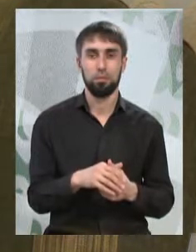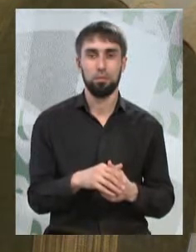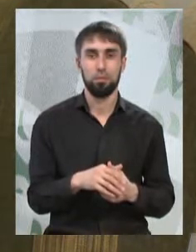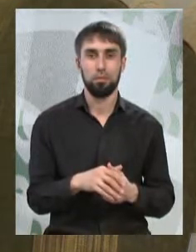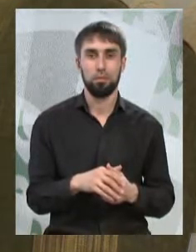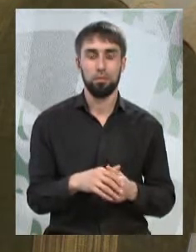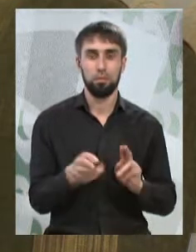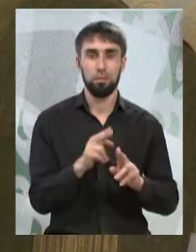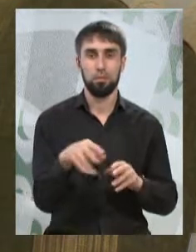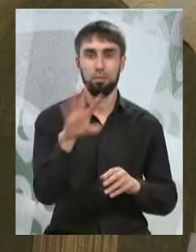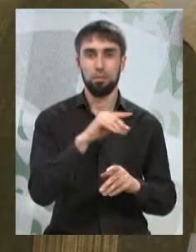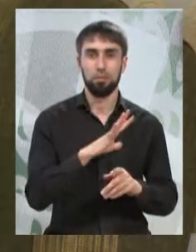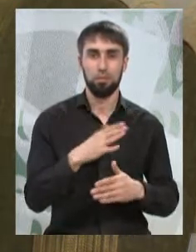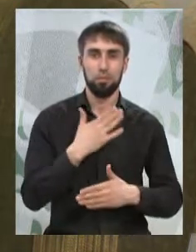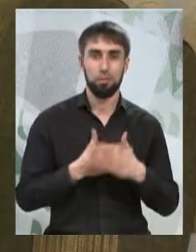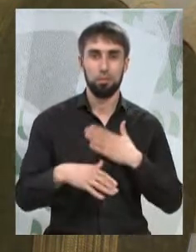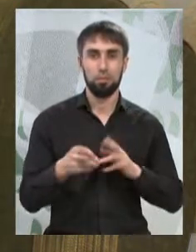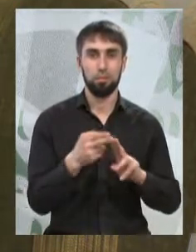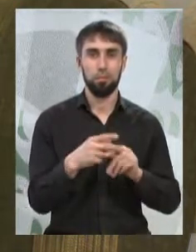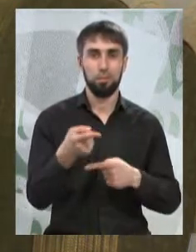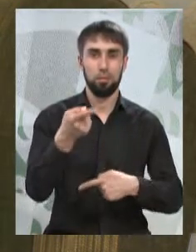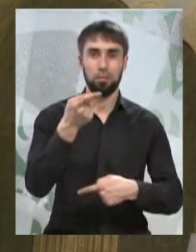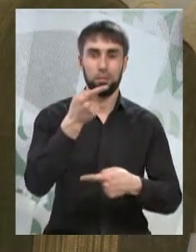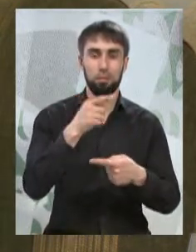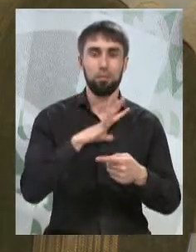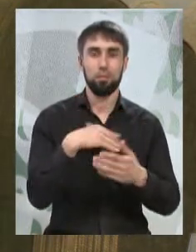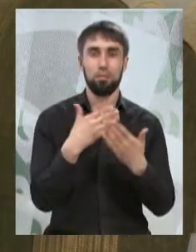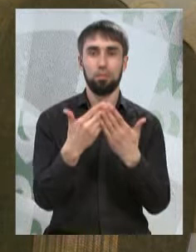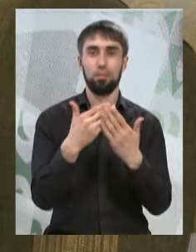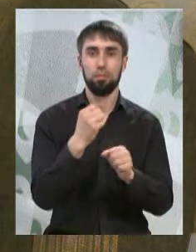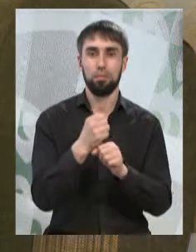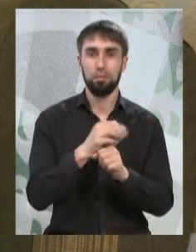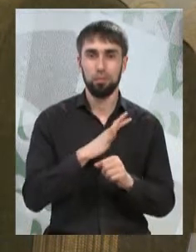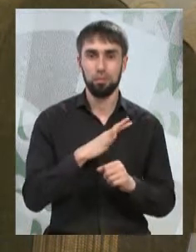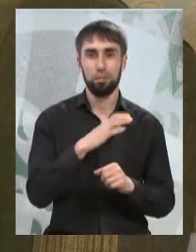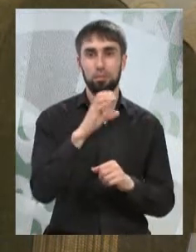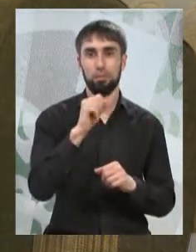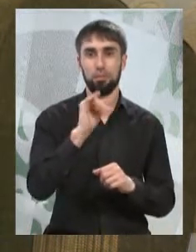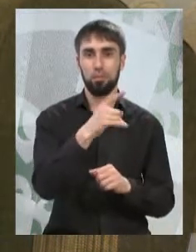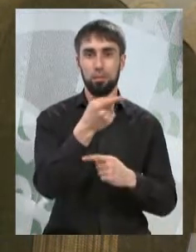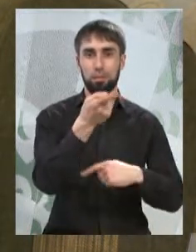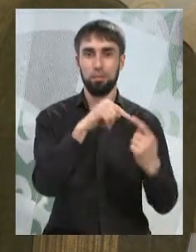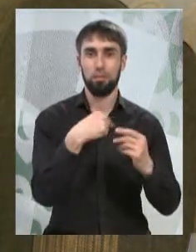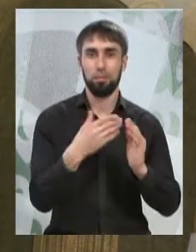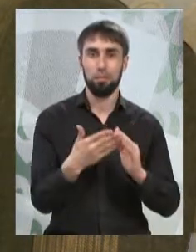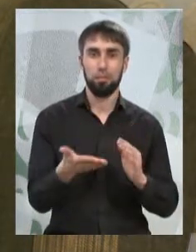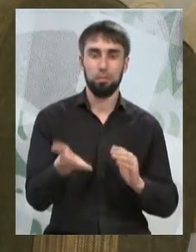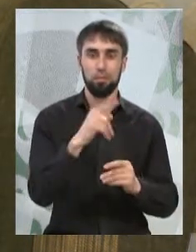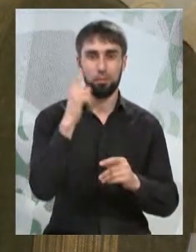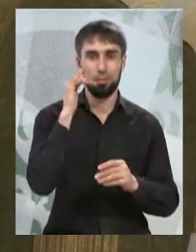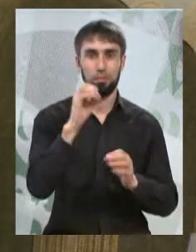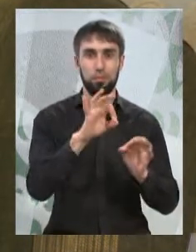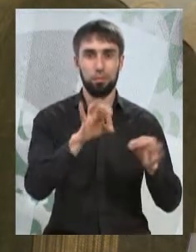наши, наше, то, что мы молились, дошло до Сталина, на нас, видать,